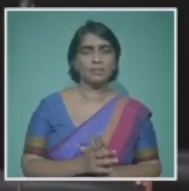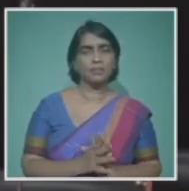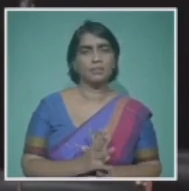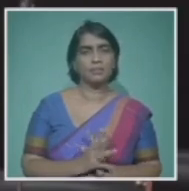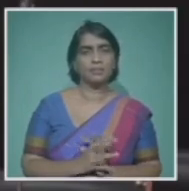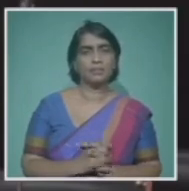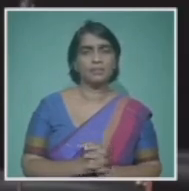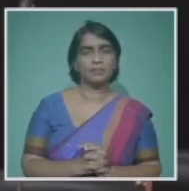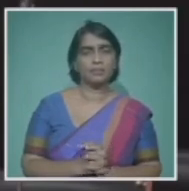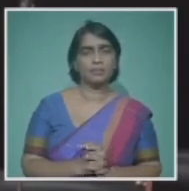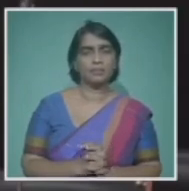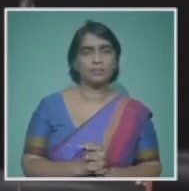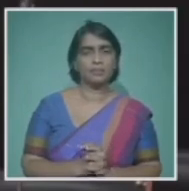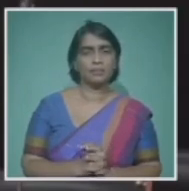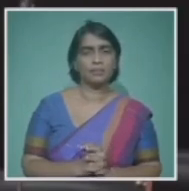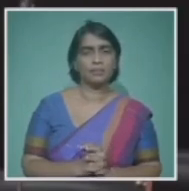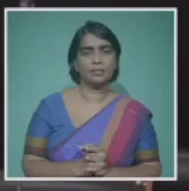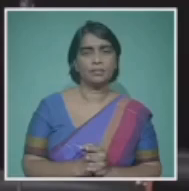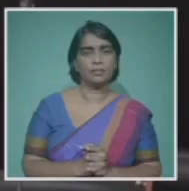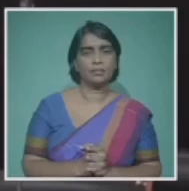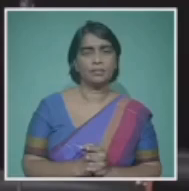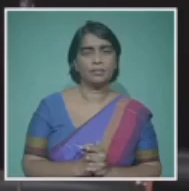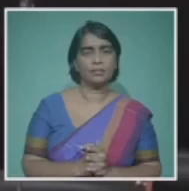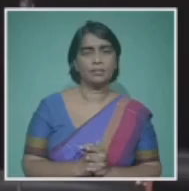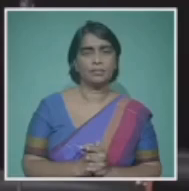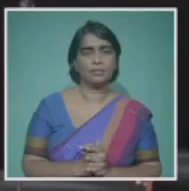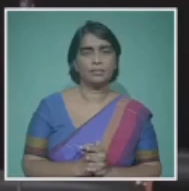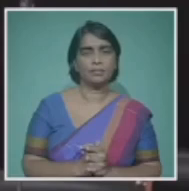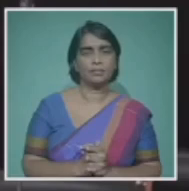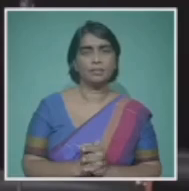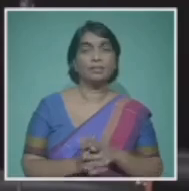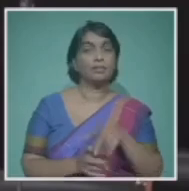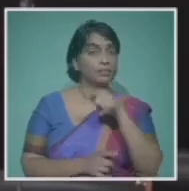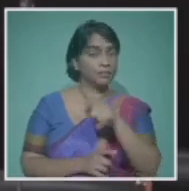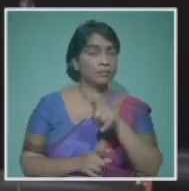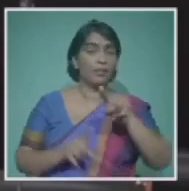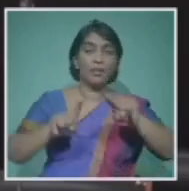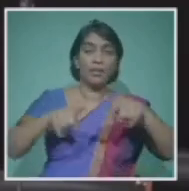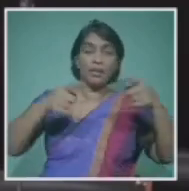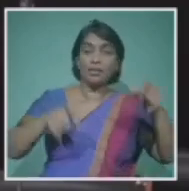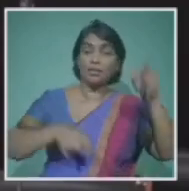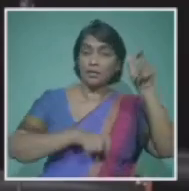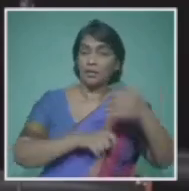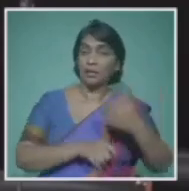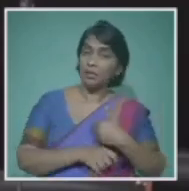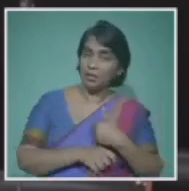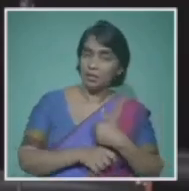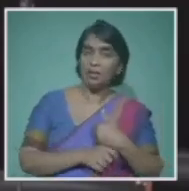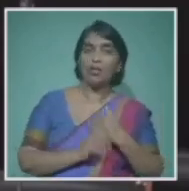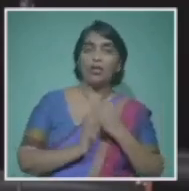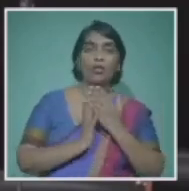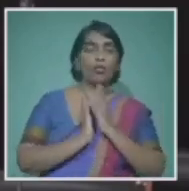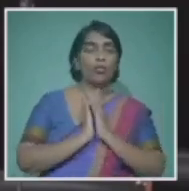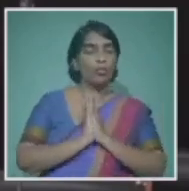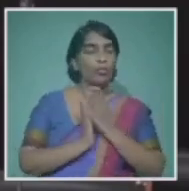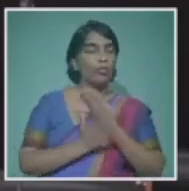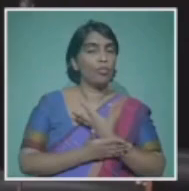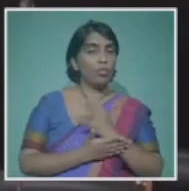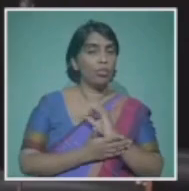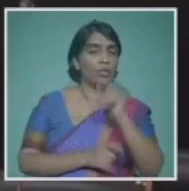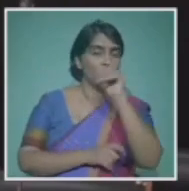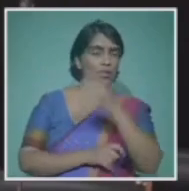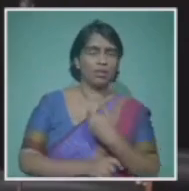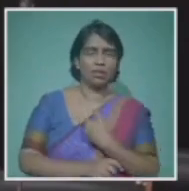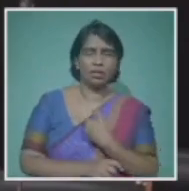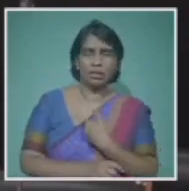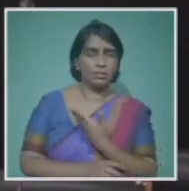නං පරාභවතෝ මුක්ඛං. මොහුට අන්‍ය ශාස්ත්‍රූ ප්‍රියවෙද්ද, බුද්ධාදී සත්පුරුෂයන් ප්‍රිය